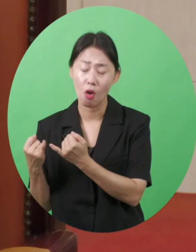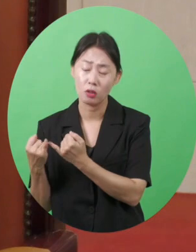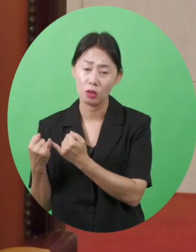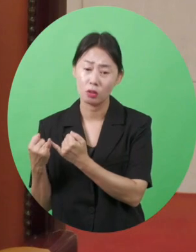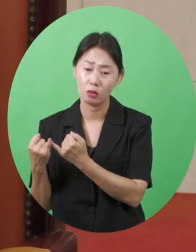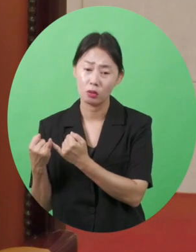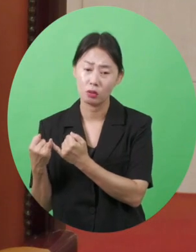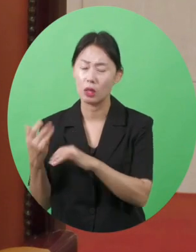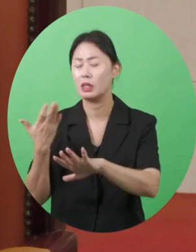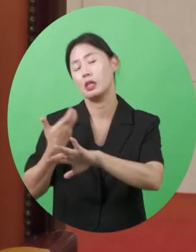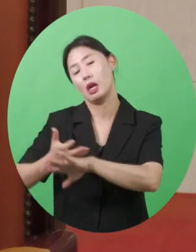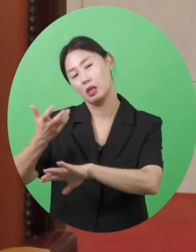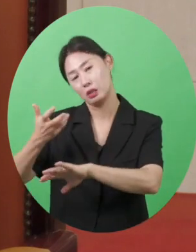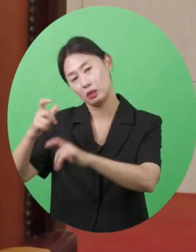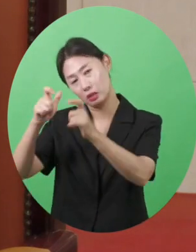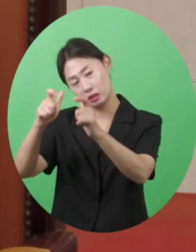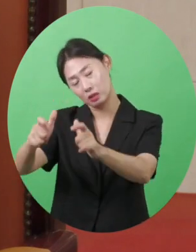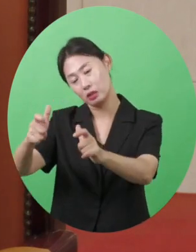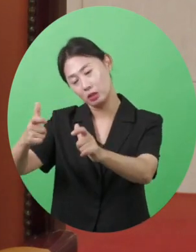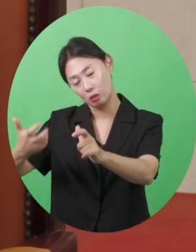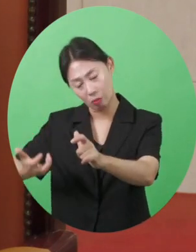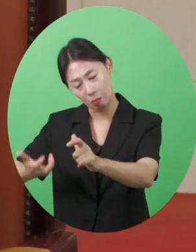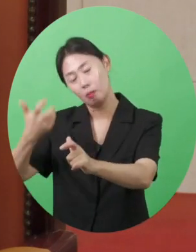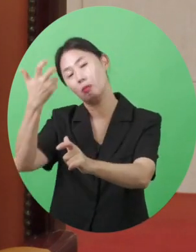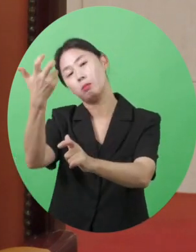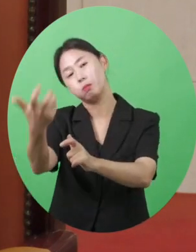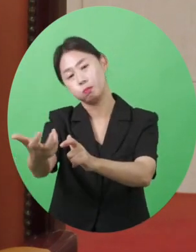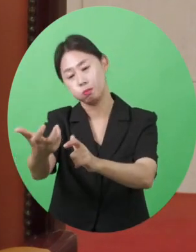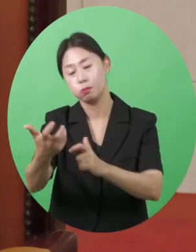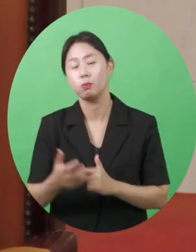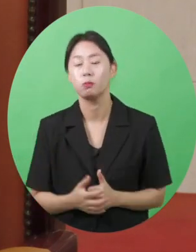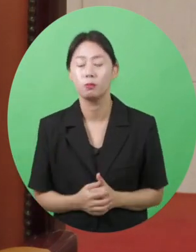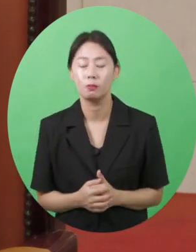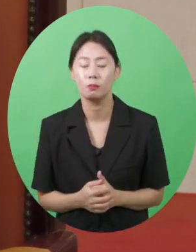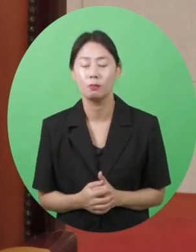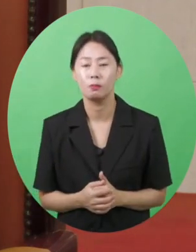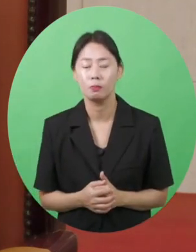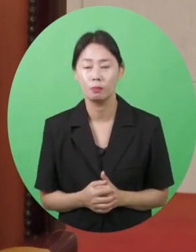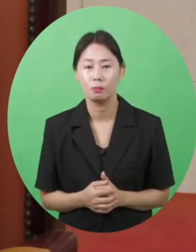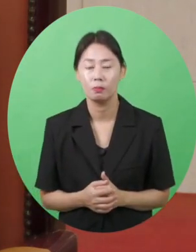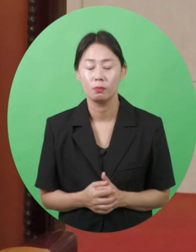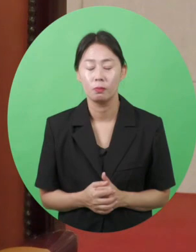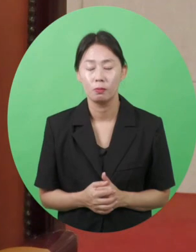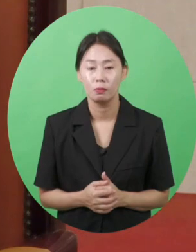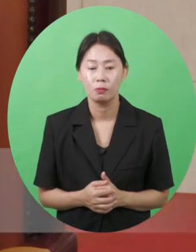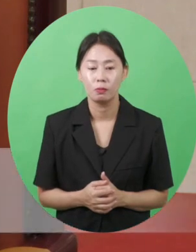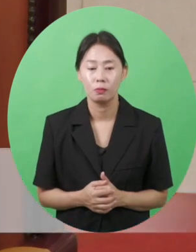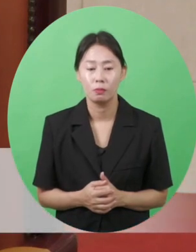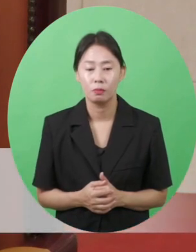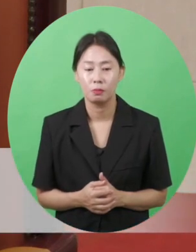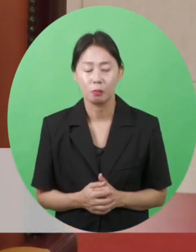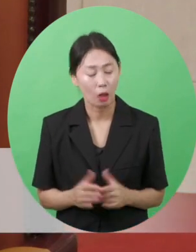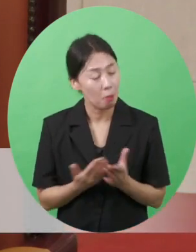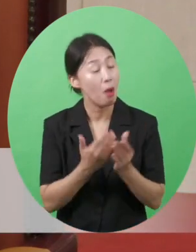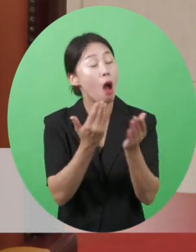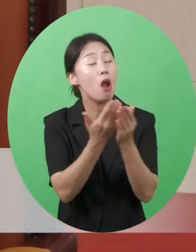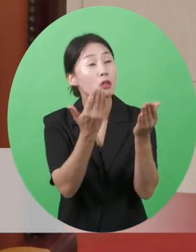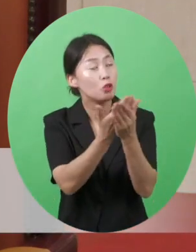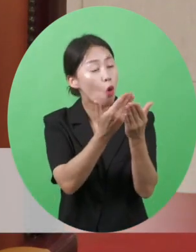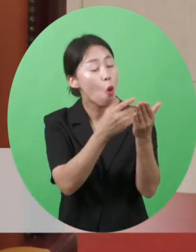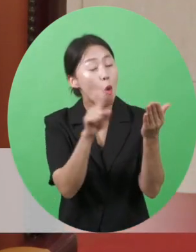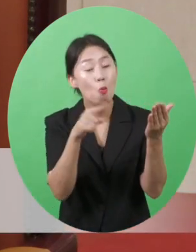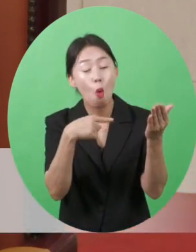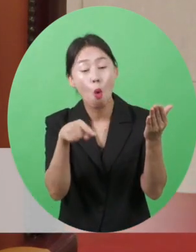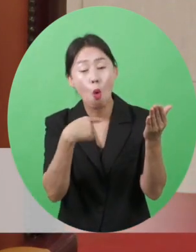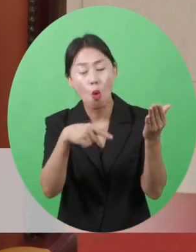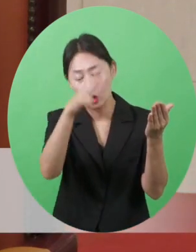될 경우에는 타 지역으로 지금 요청해서 이관하고 있는 상황이 되고 있습니다. 네, 그리고 발전 방향으로